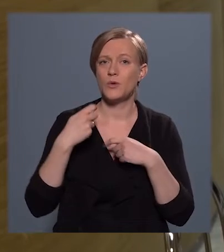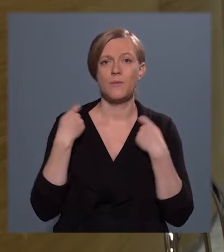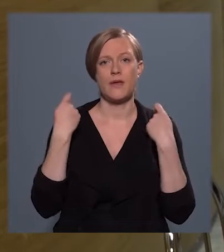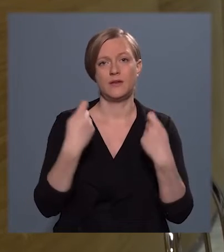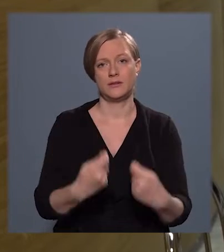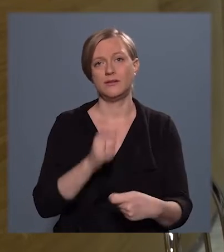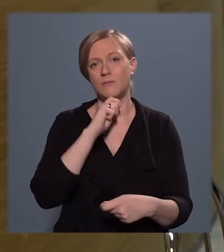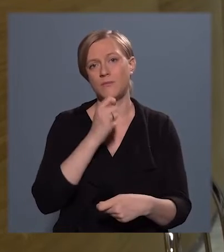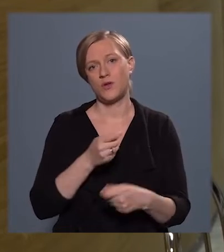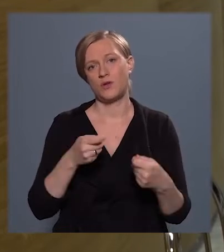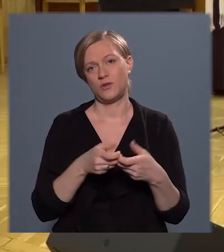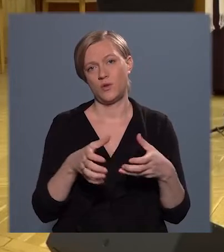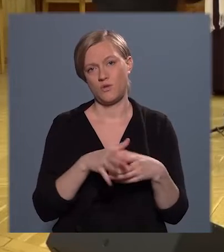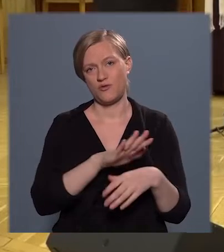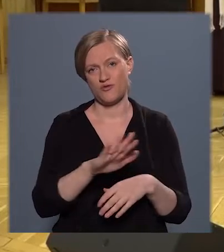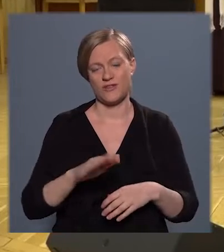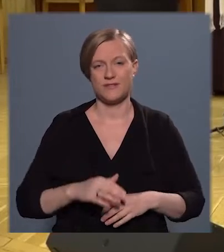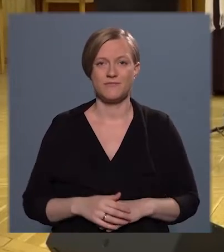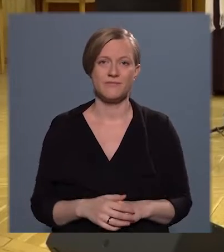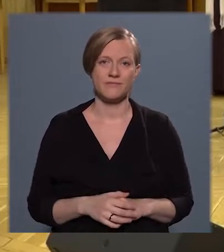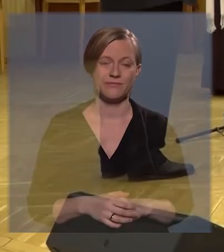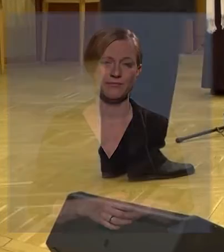a magyar közönségnek.